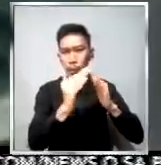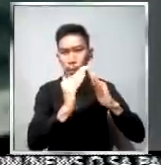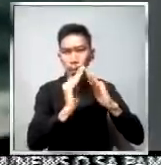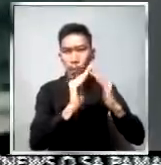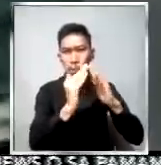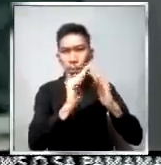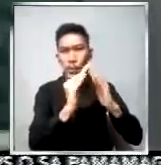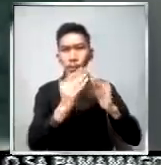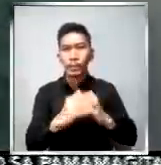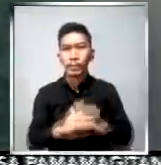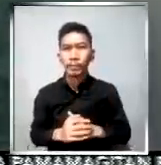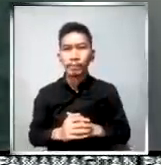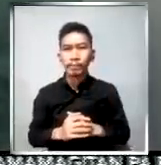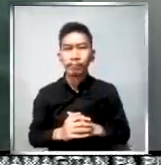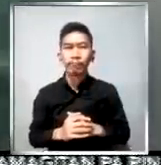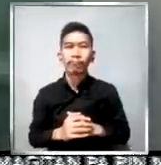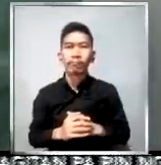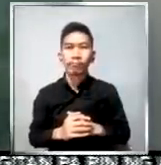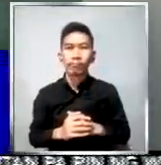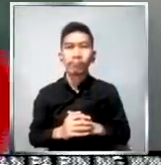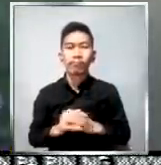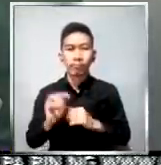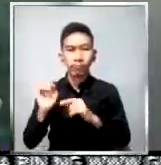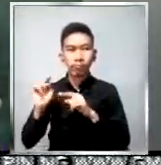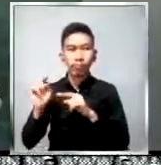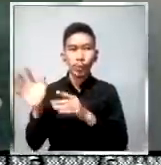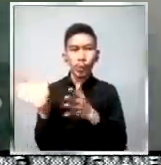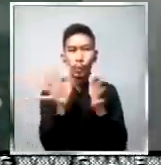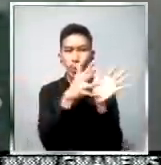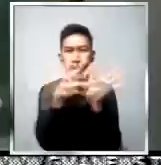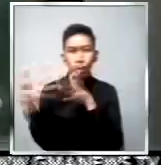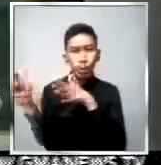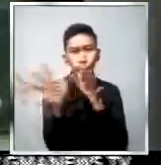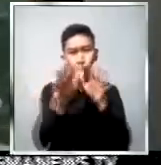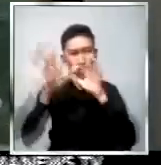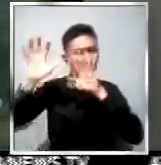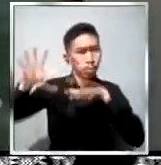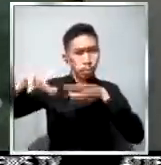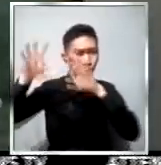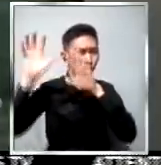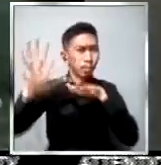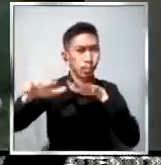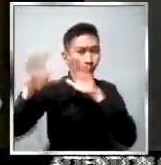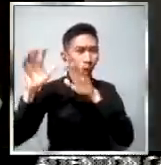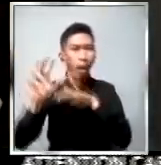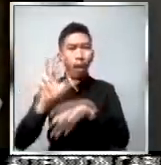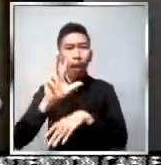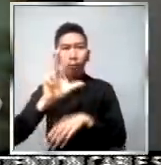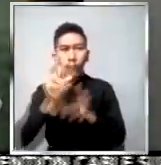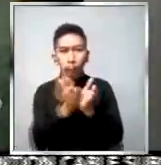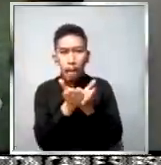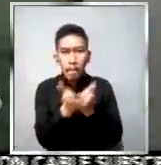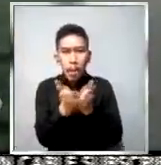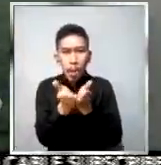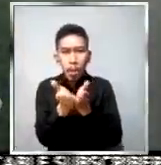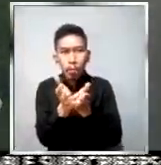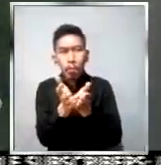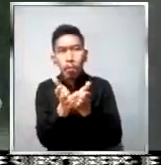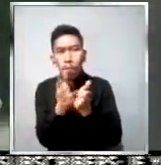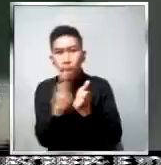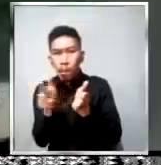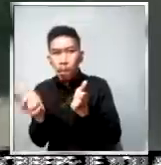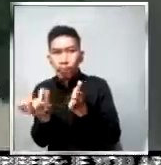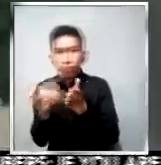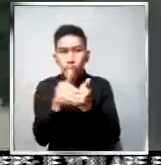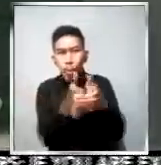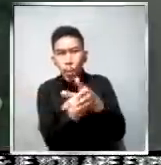Sa sobrang lakas ng hangin at ulan, 3 sasakyang pandagat ang lumubog. Isa ayate sa Bawan, Batangas na lumubog pasado alas 5